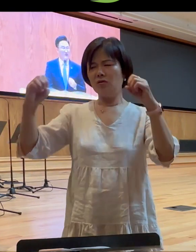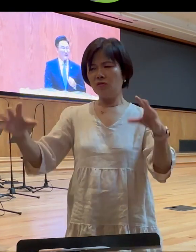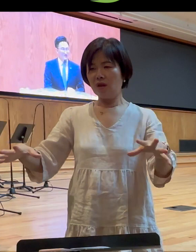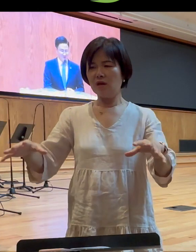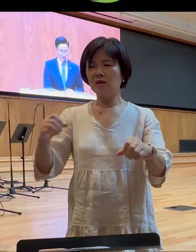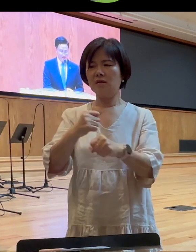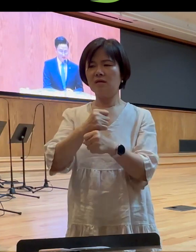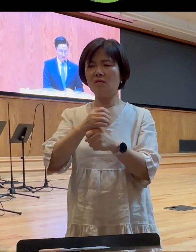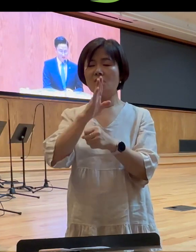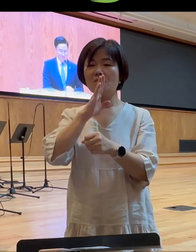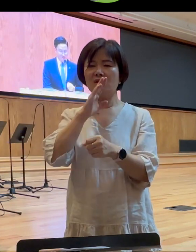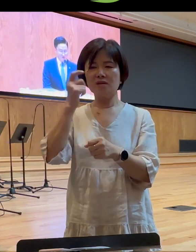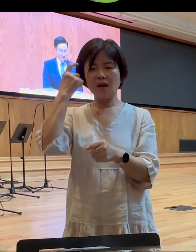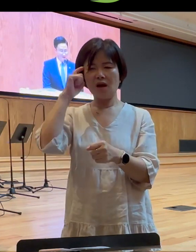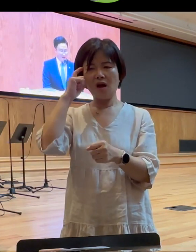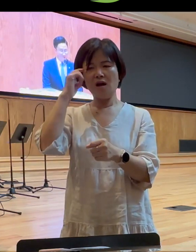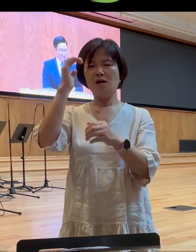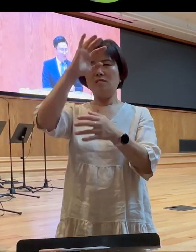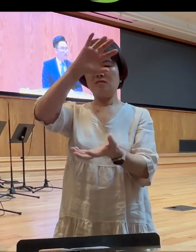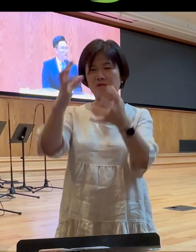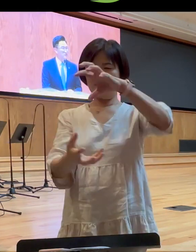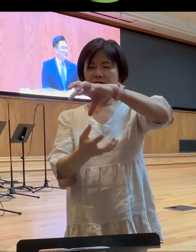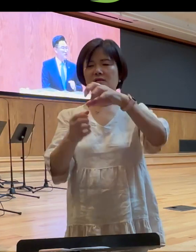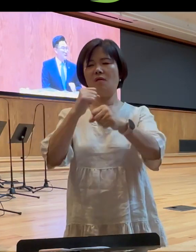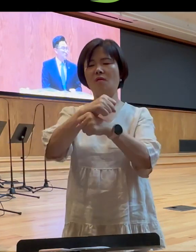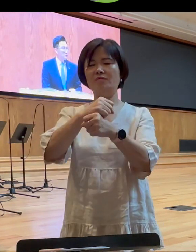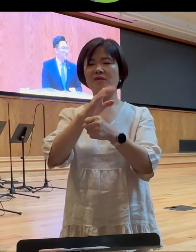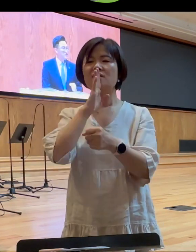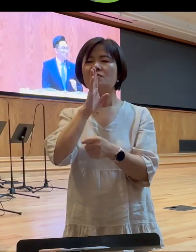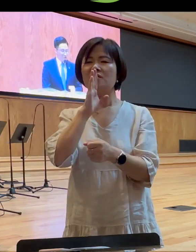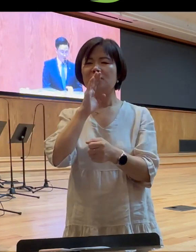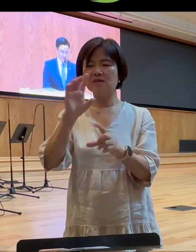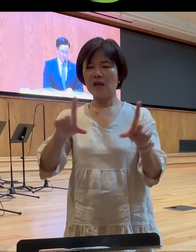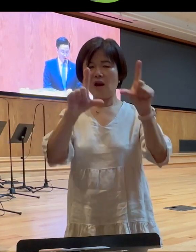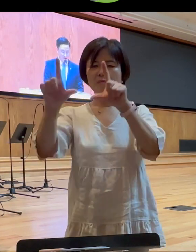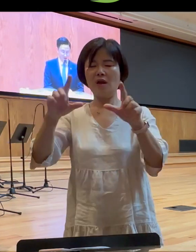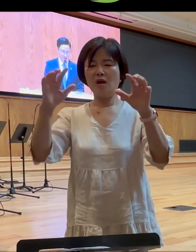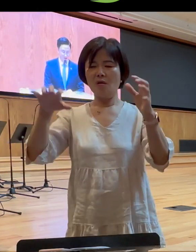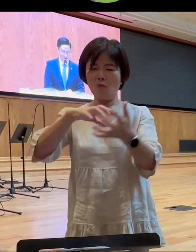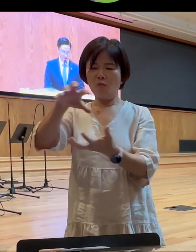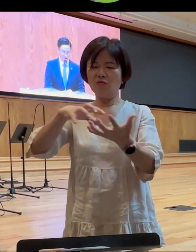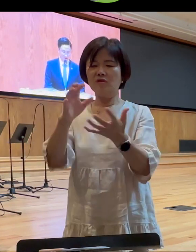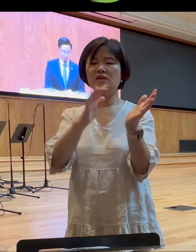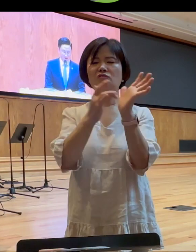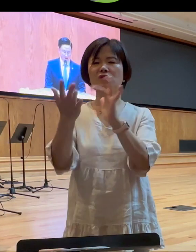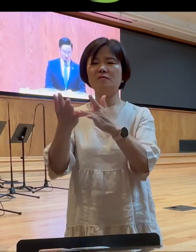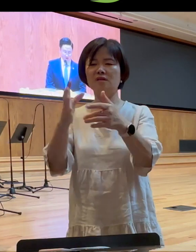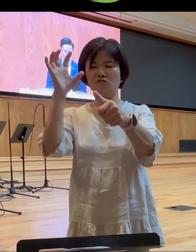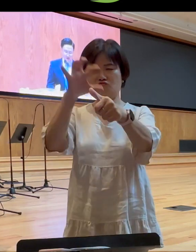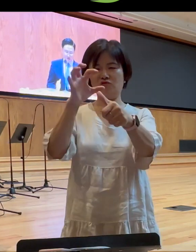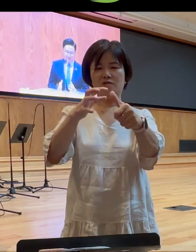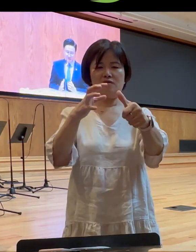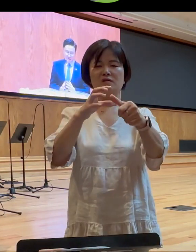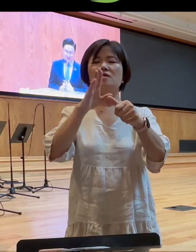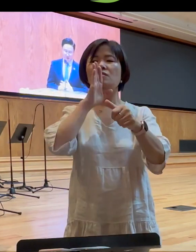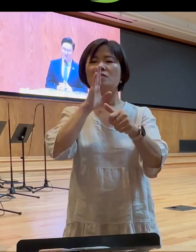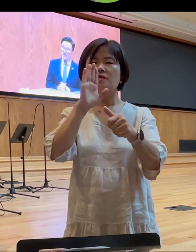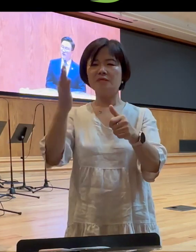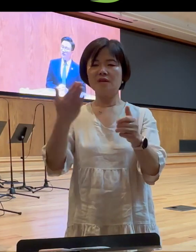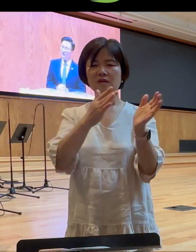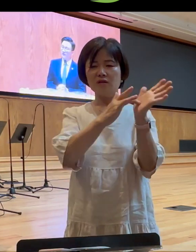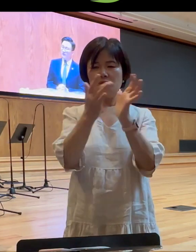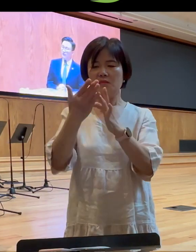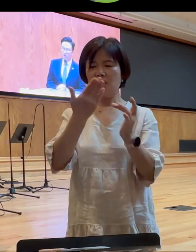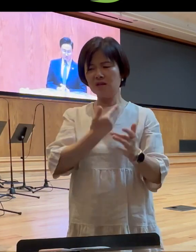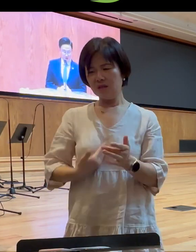허풍과 가치관, 무질서한 삶의 폭풍을 예수님은 꾸짖으십니다. 또한 예수님의 제자라고